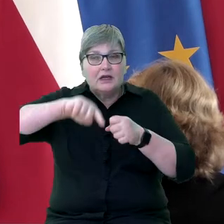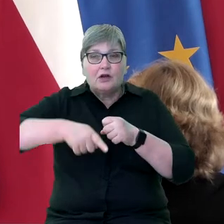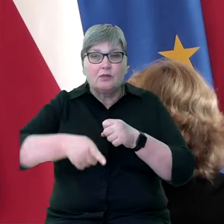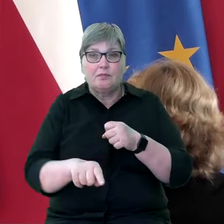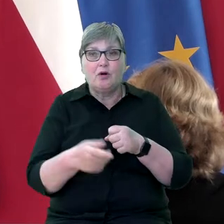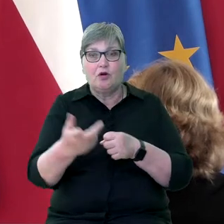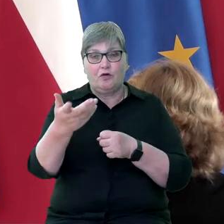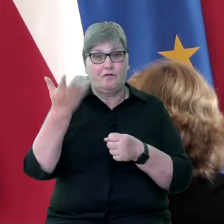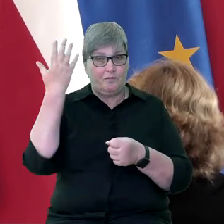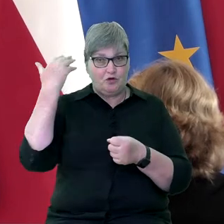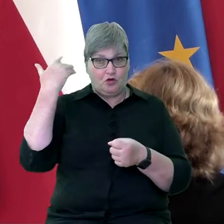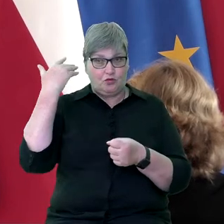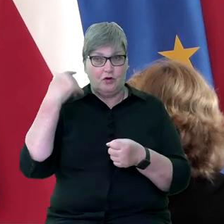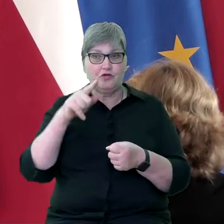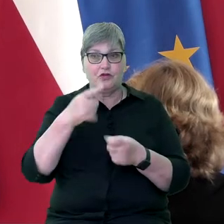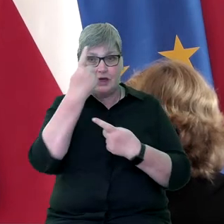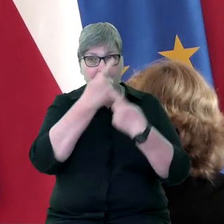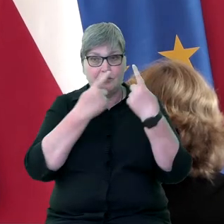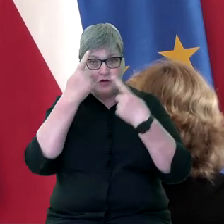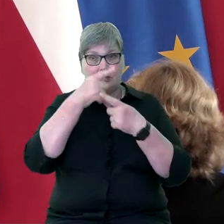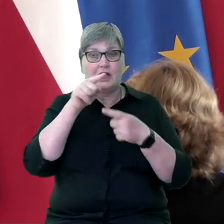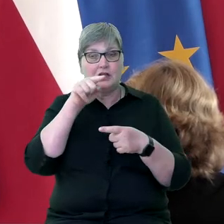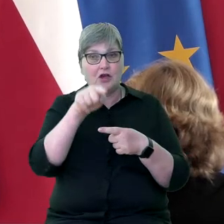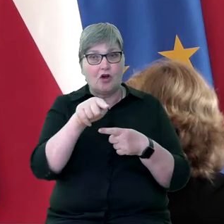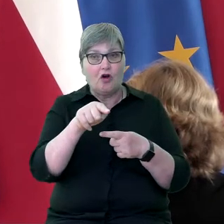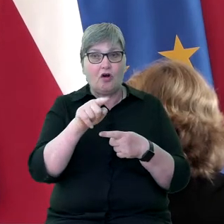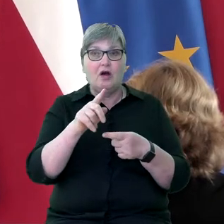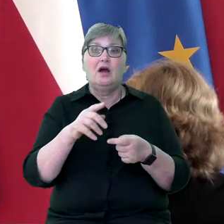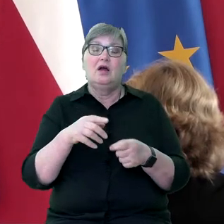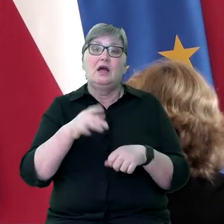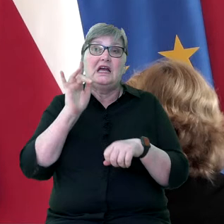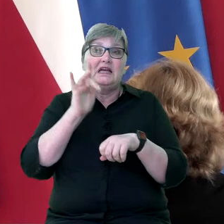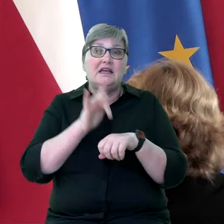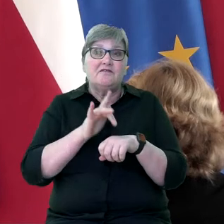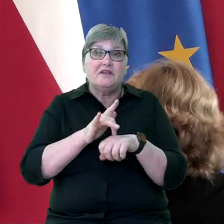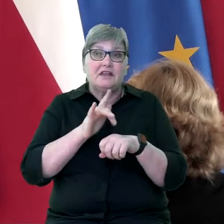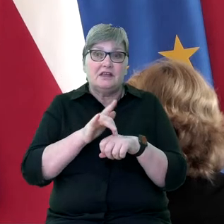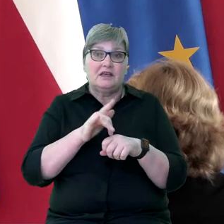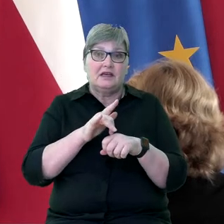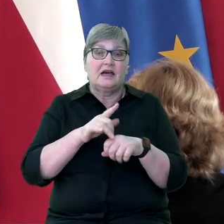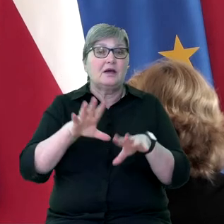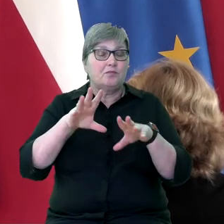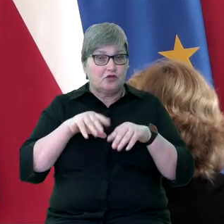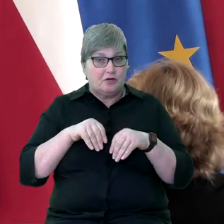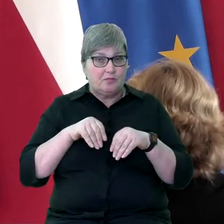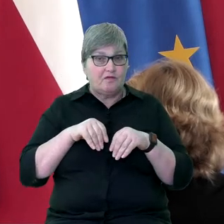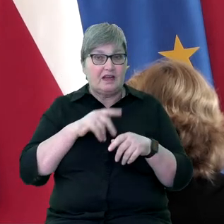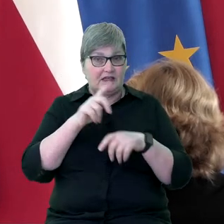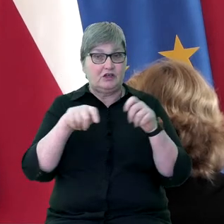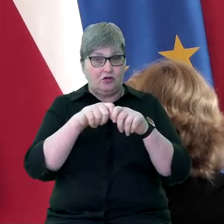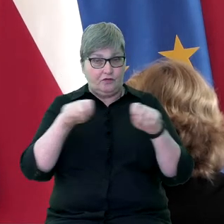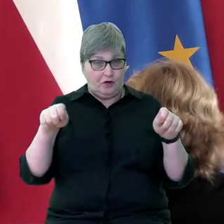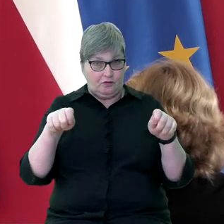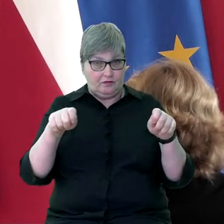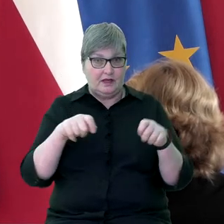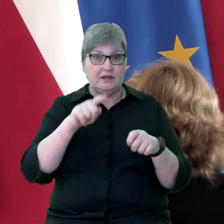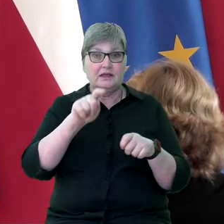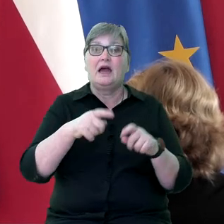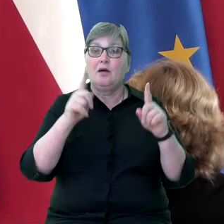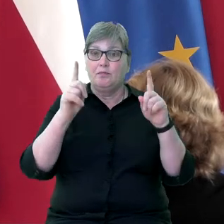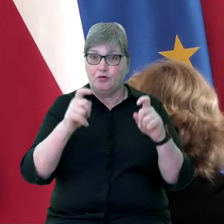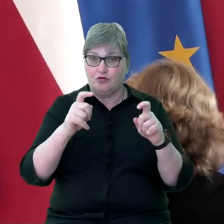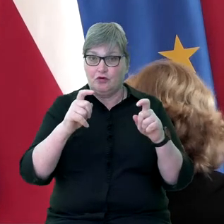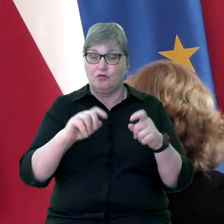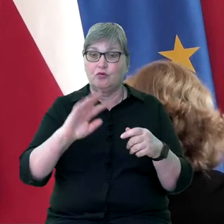o skutkach przyjmowanych rozwiązań legislacyjnych. Już w początkowym okresie odradzania się państwa